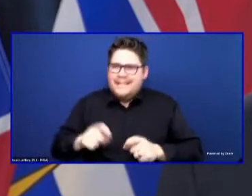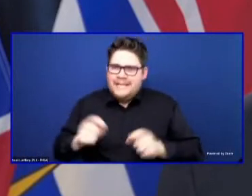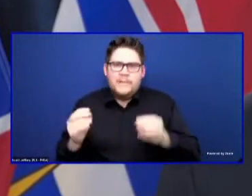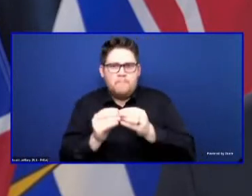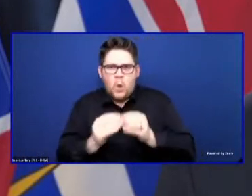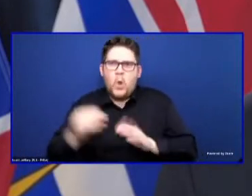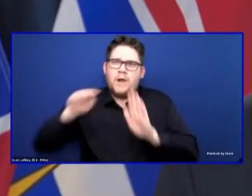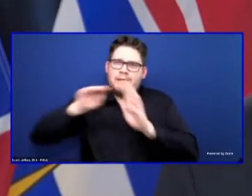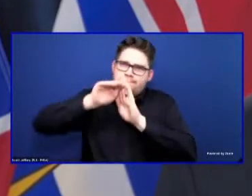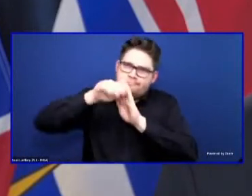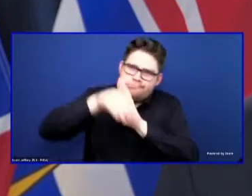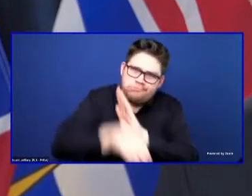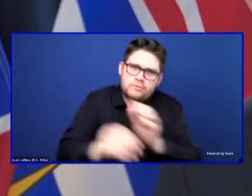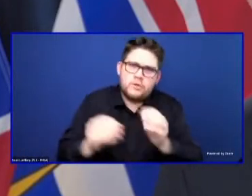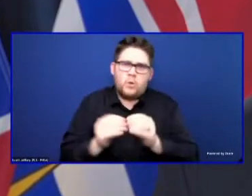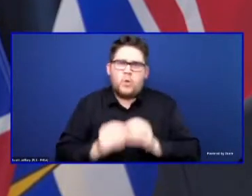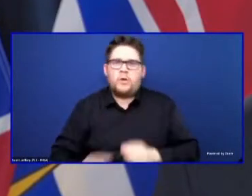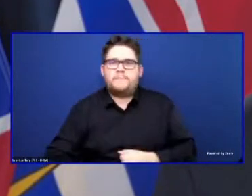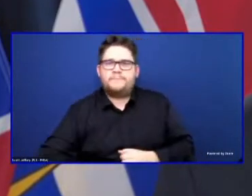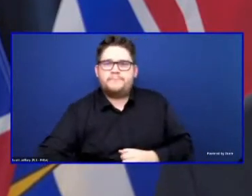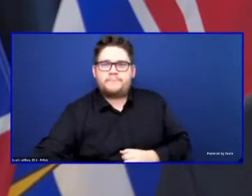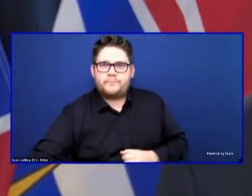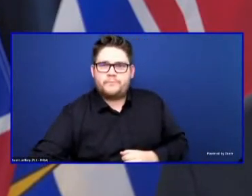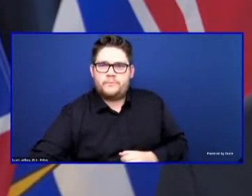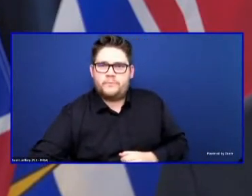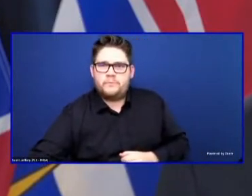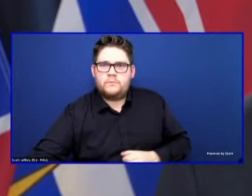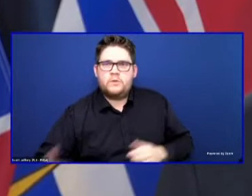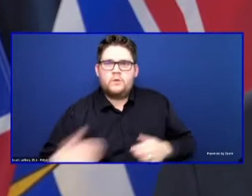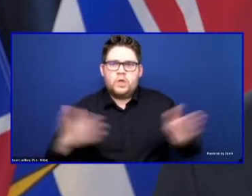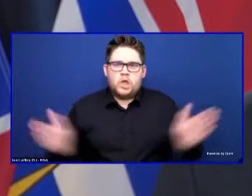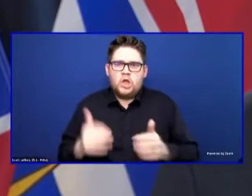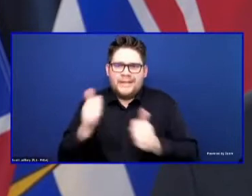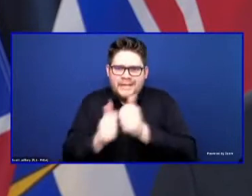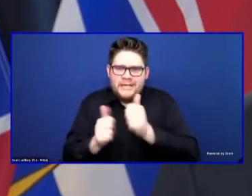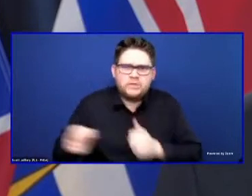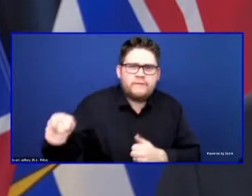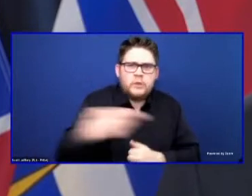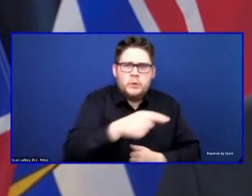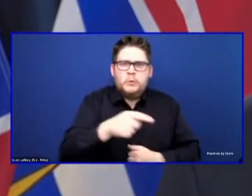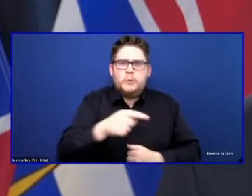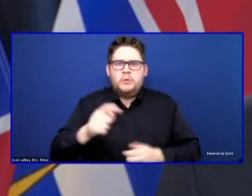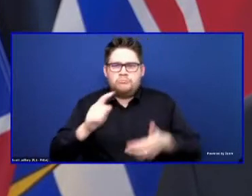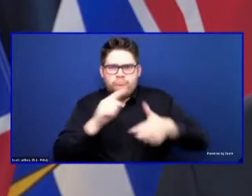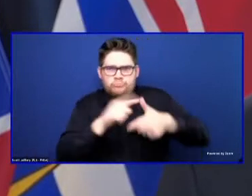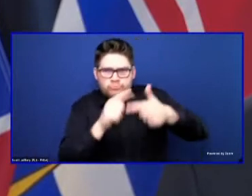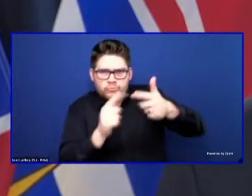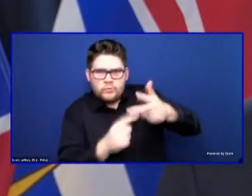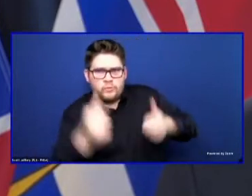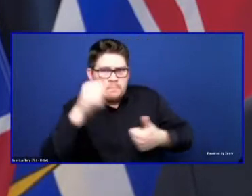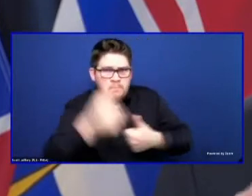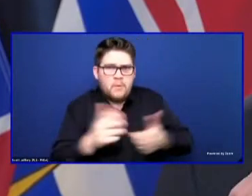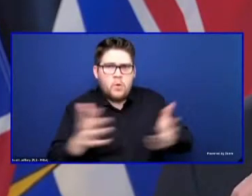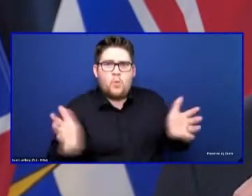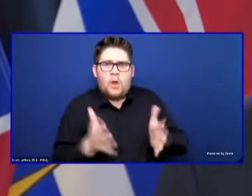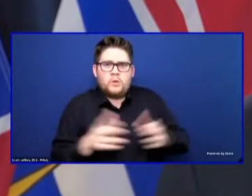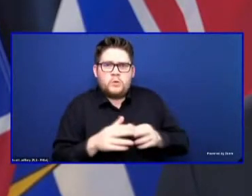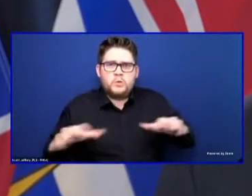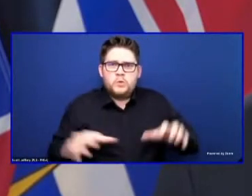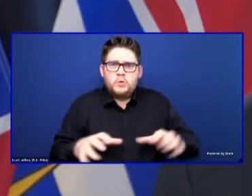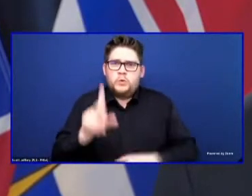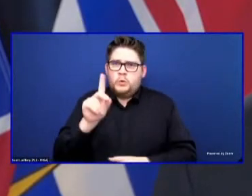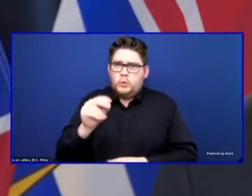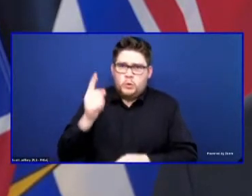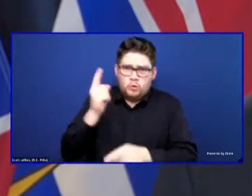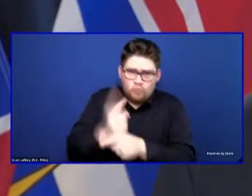I want to encourage everyone to use our COVID skills without delay and without fail. We must do what we've been taught. We must do what we know